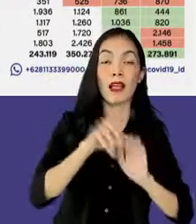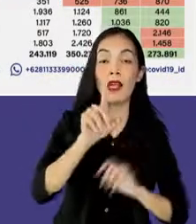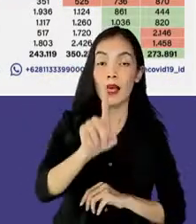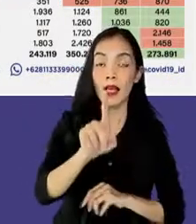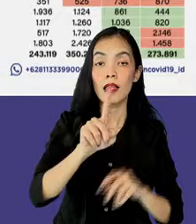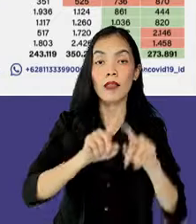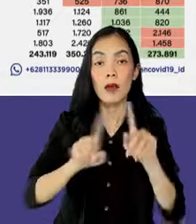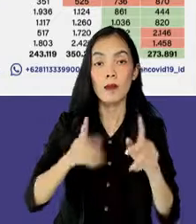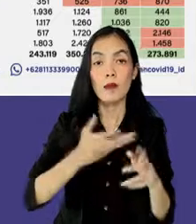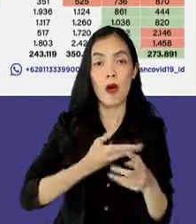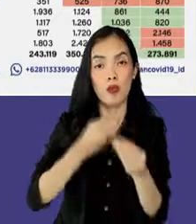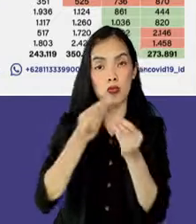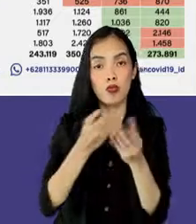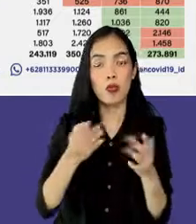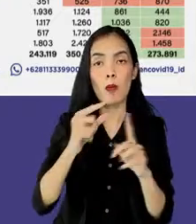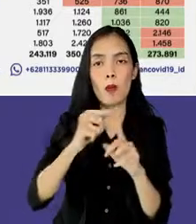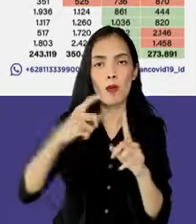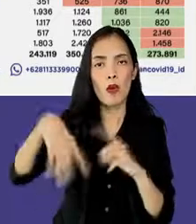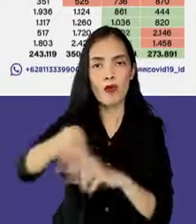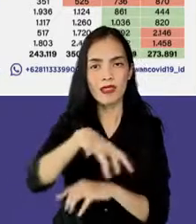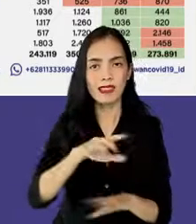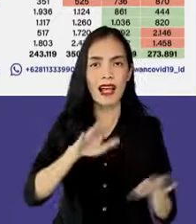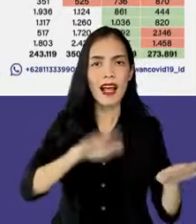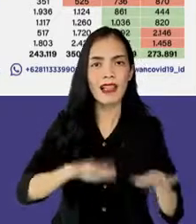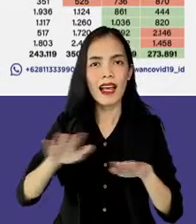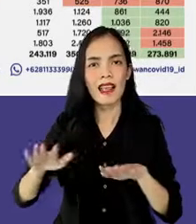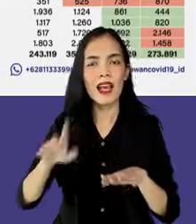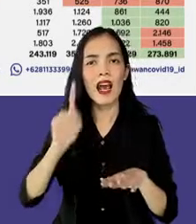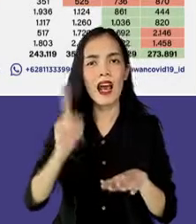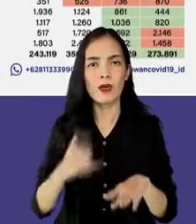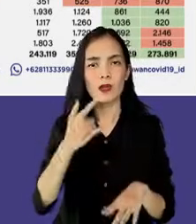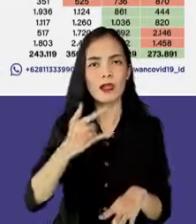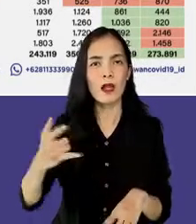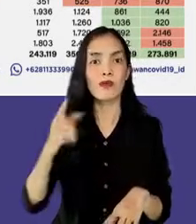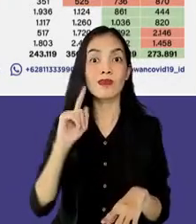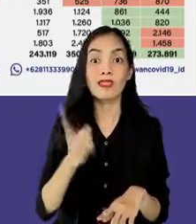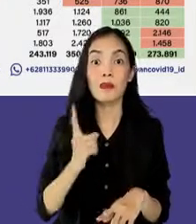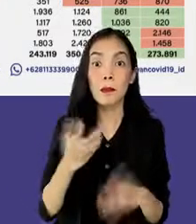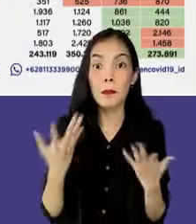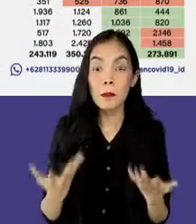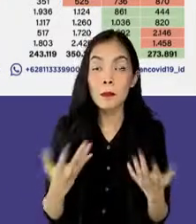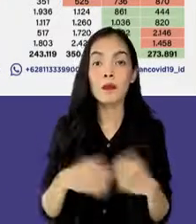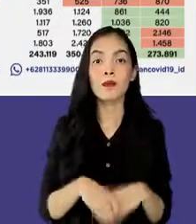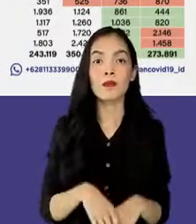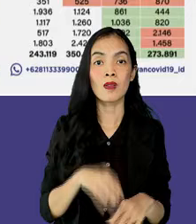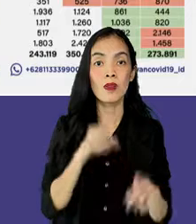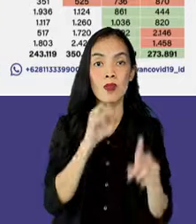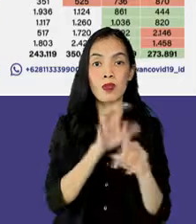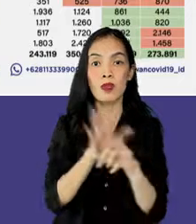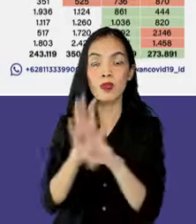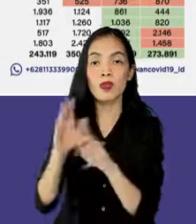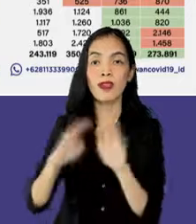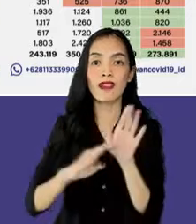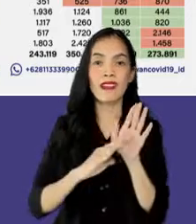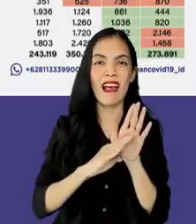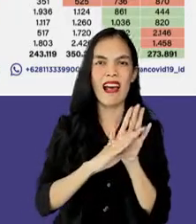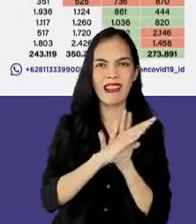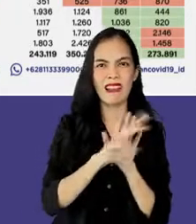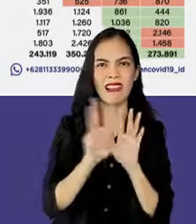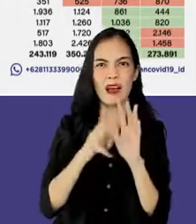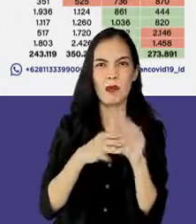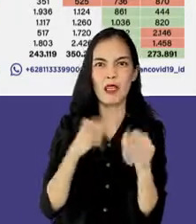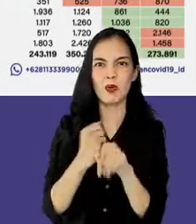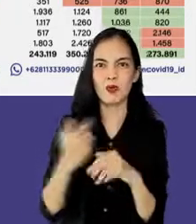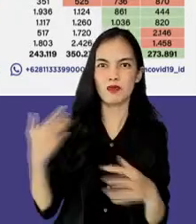menyampaikan beberapa provinsi yang harus terus waspada karena masih mengalami kenaikan kasus positif tiga minggu